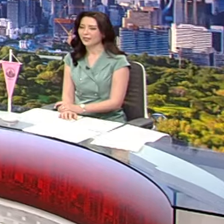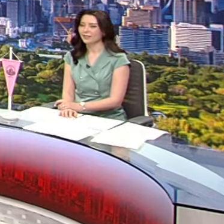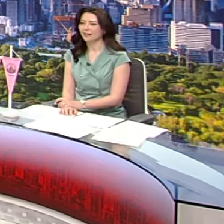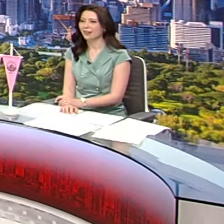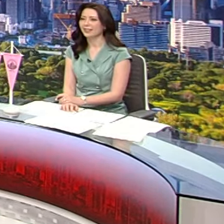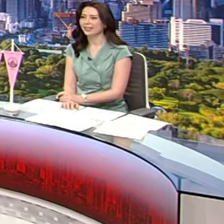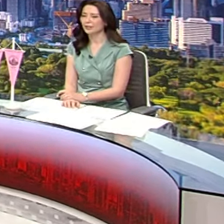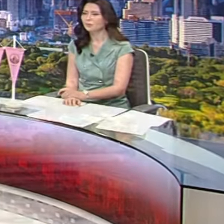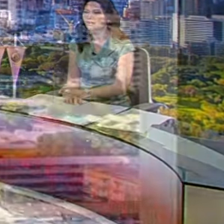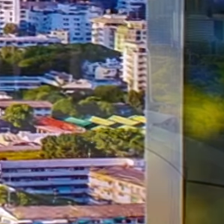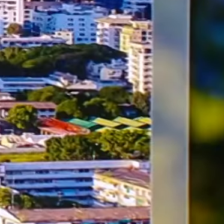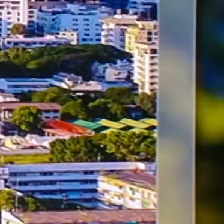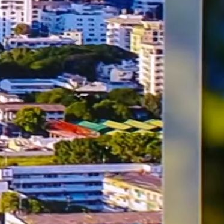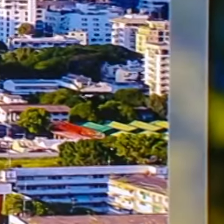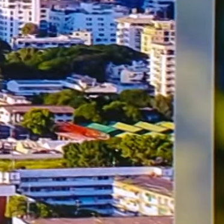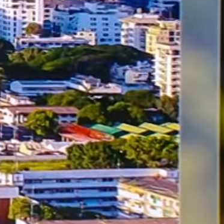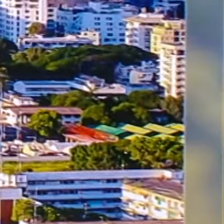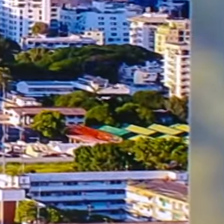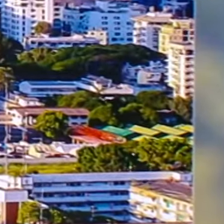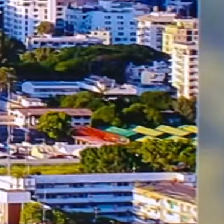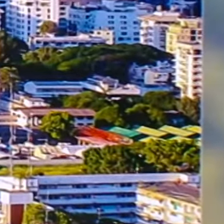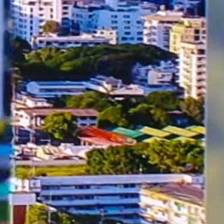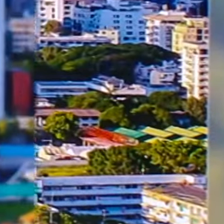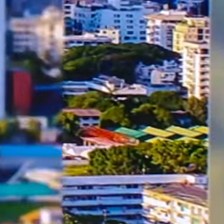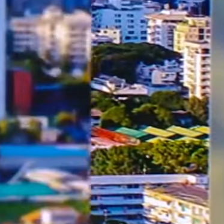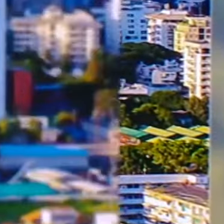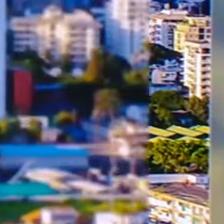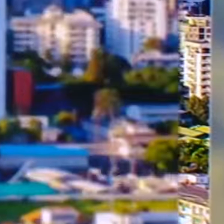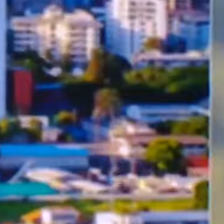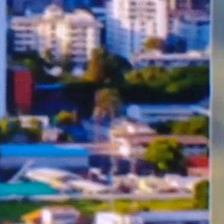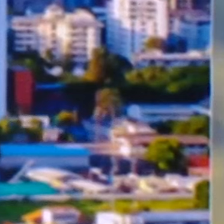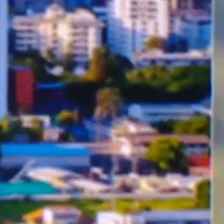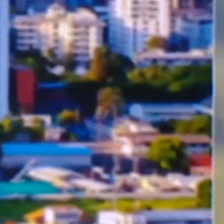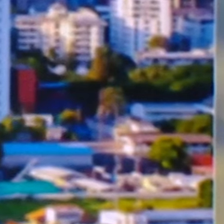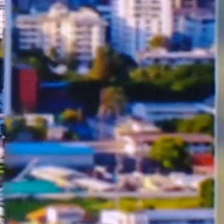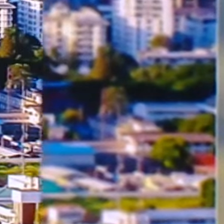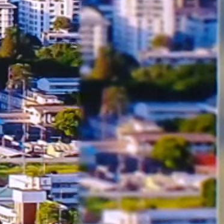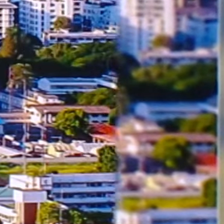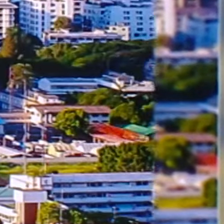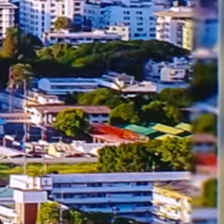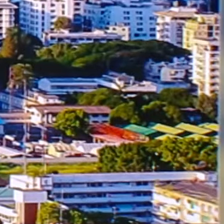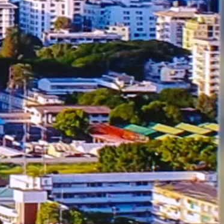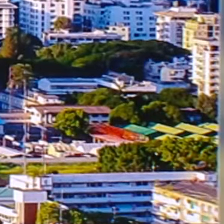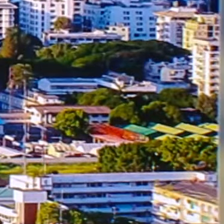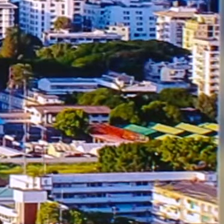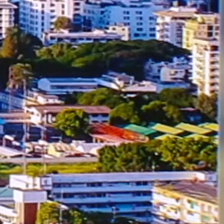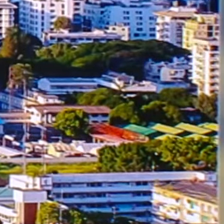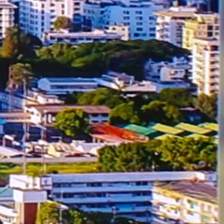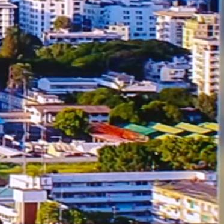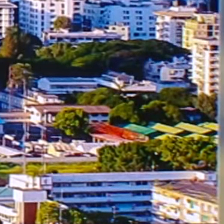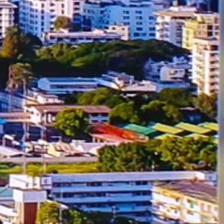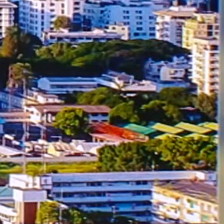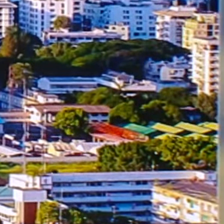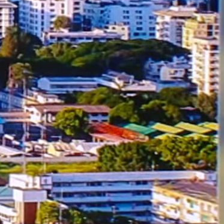ที่เราจะได้ฟังท่านนายกรัฐมนตรีเนี่ยแถลงนโยบายต่อรัฐสภาช่วงวันที่12ถึง13กันยายนนี้มีหลายนโยบายที่เร่งด่วนและต้อง